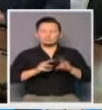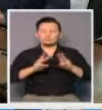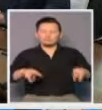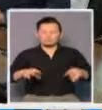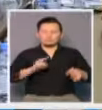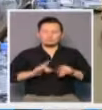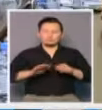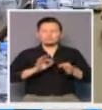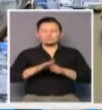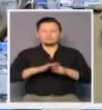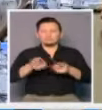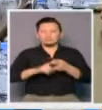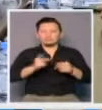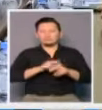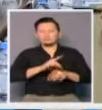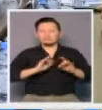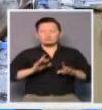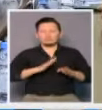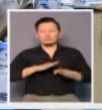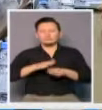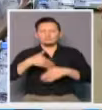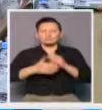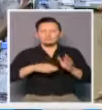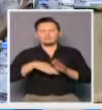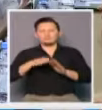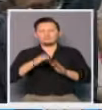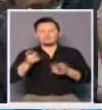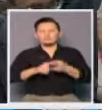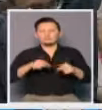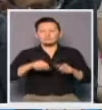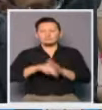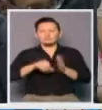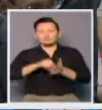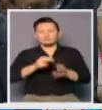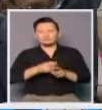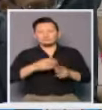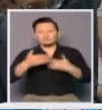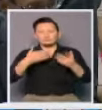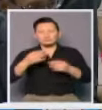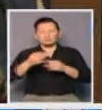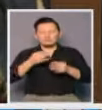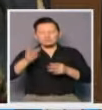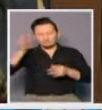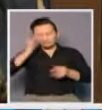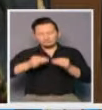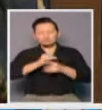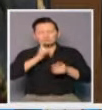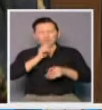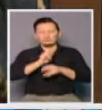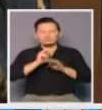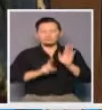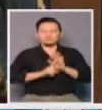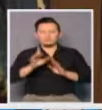корпусом работе. Кроме того, он отметил динамику развития и достижения нашей страны. Поделился своими идеями о воспитании